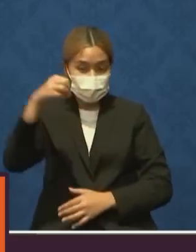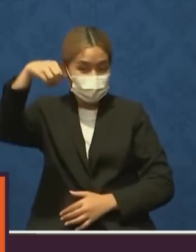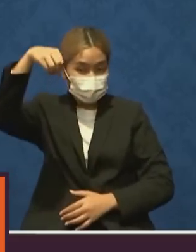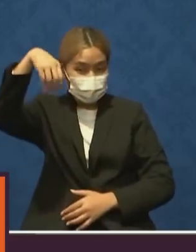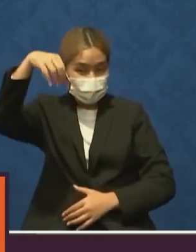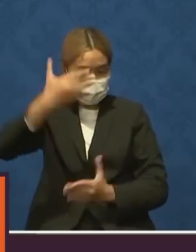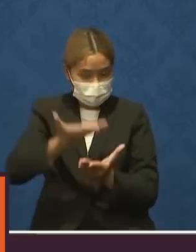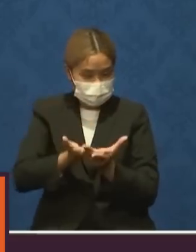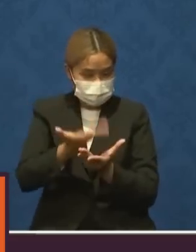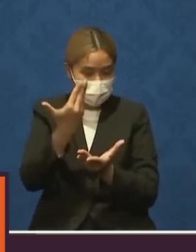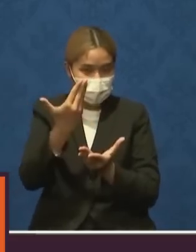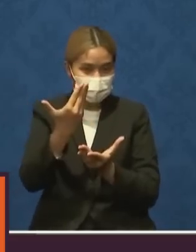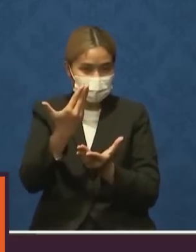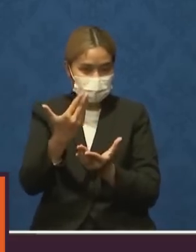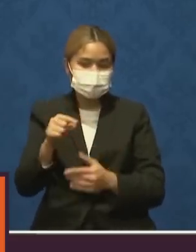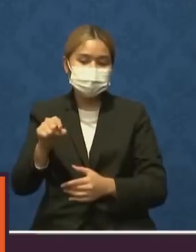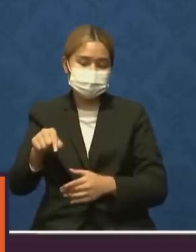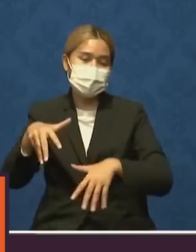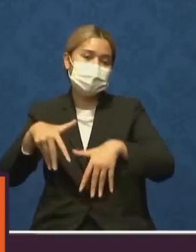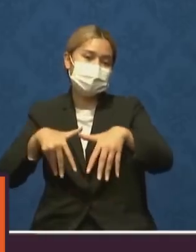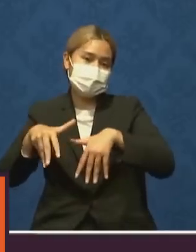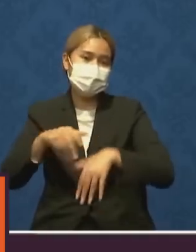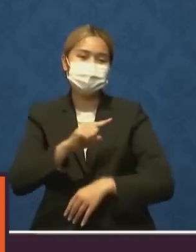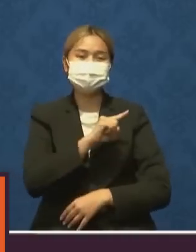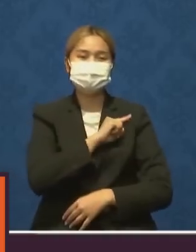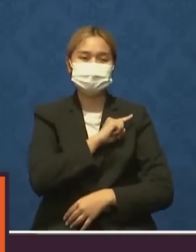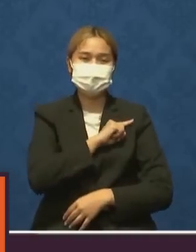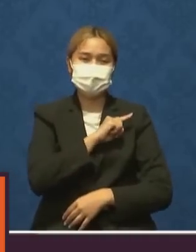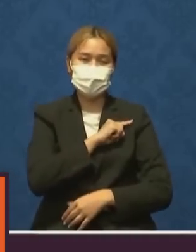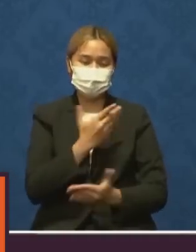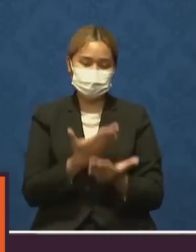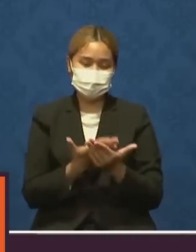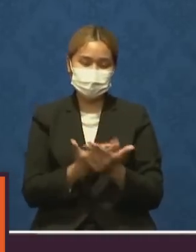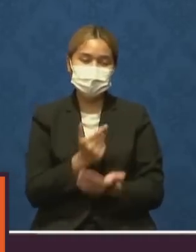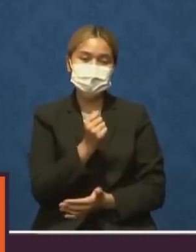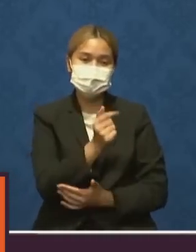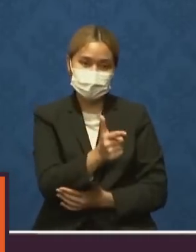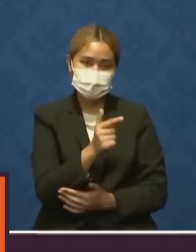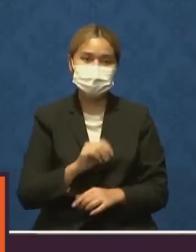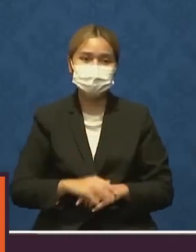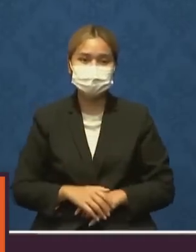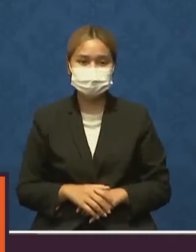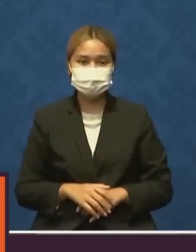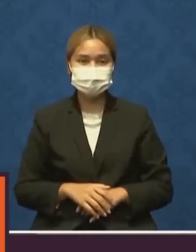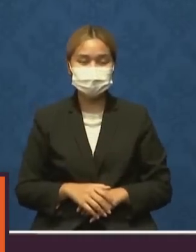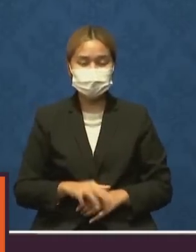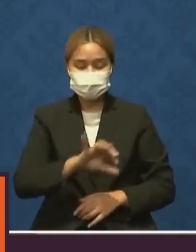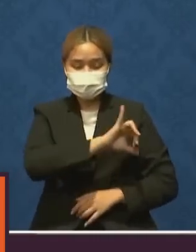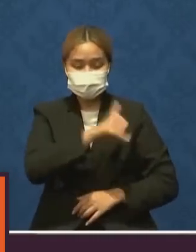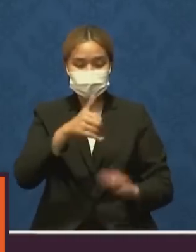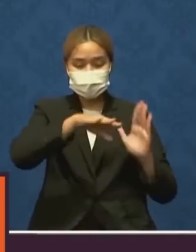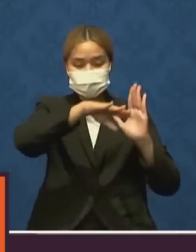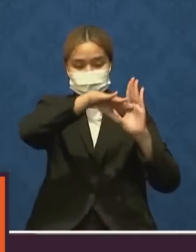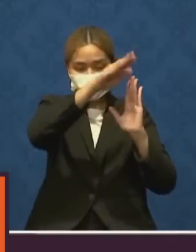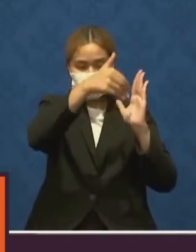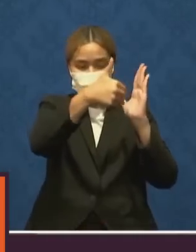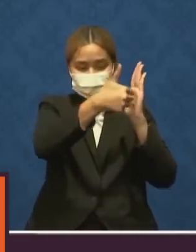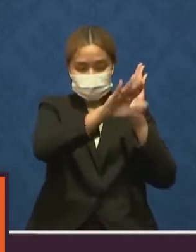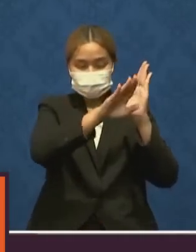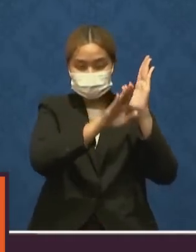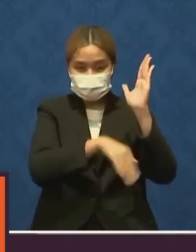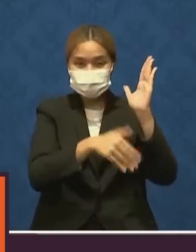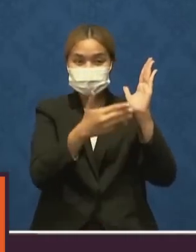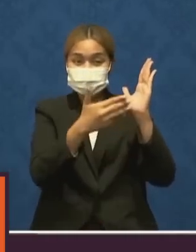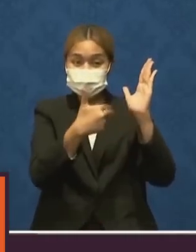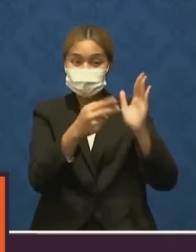าโพยมาให้ท่านนายกอ้างวาต้ไปดูความตการใช้ไฟ้าเป็ลภมภาคต้บท่นายกครัวาเหตุผล